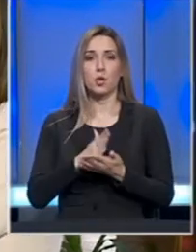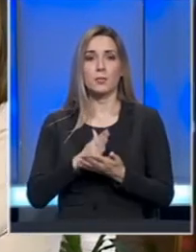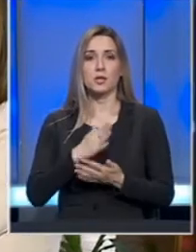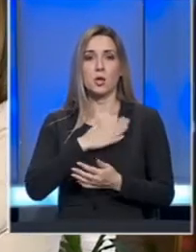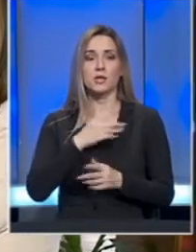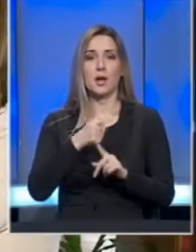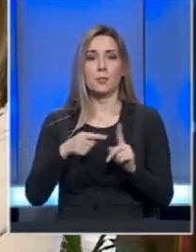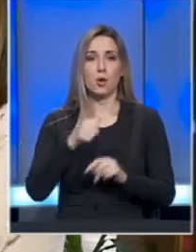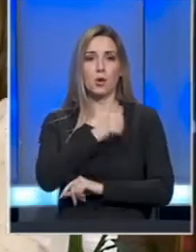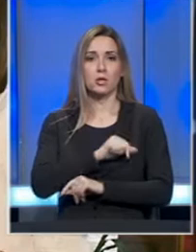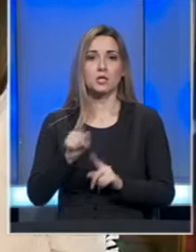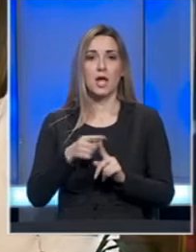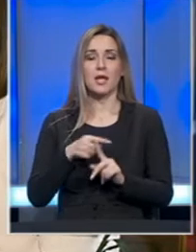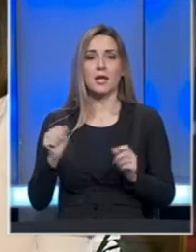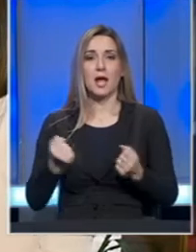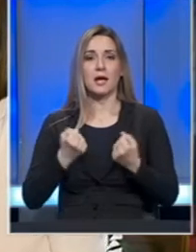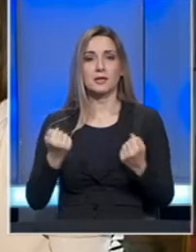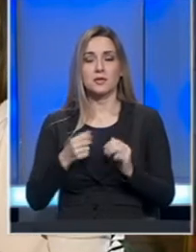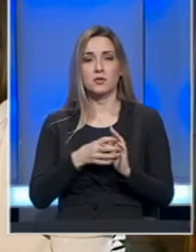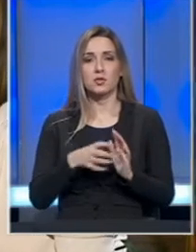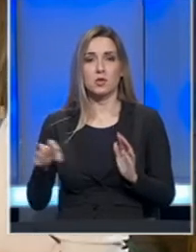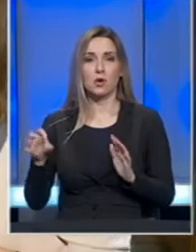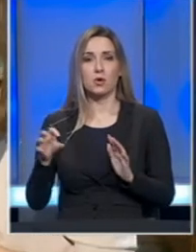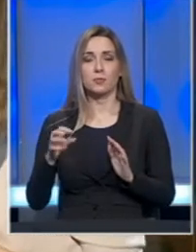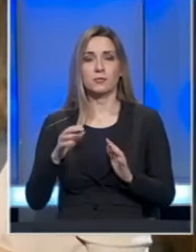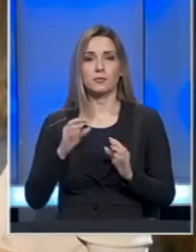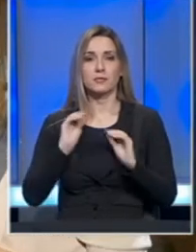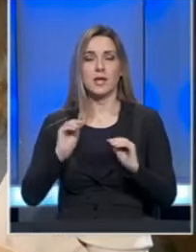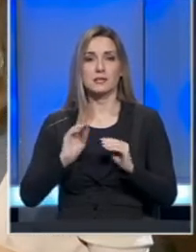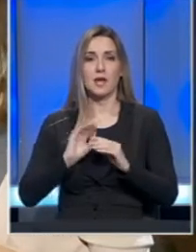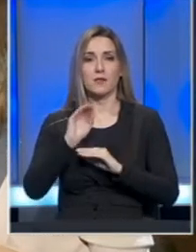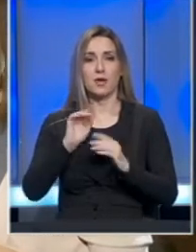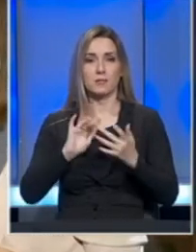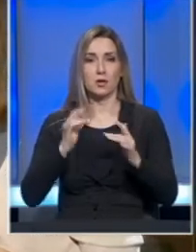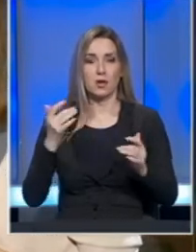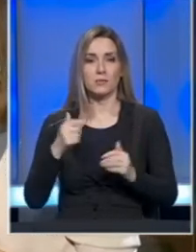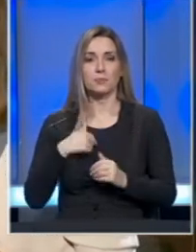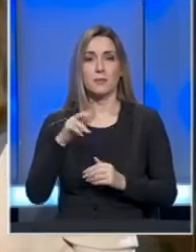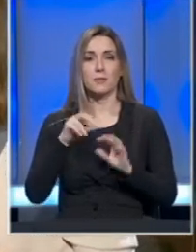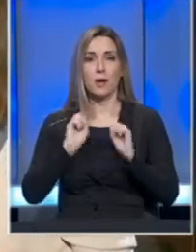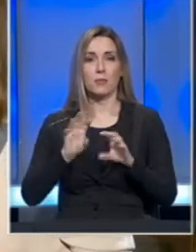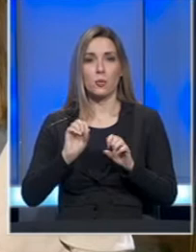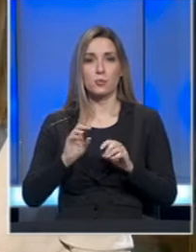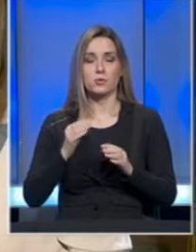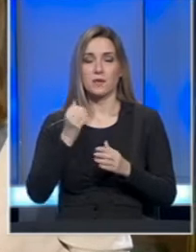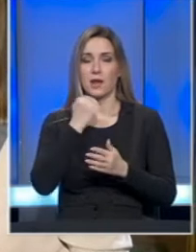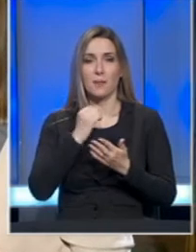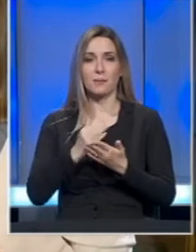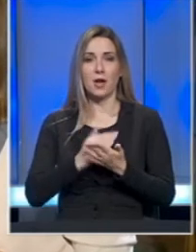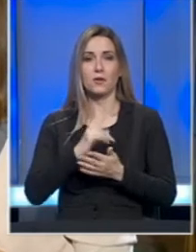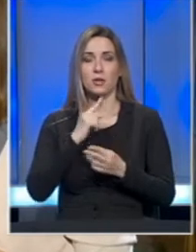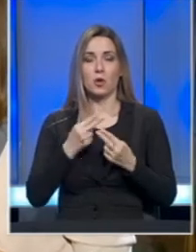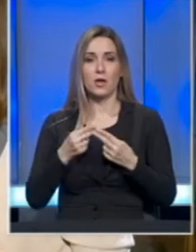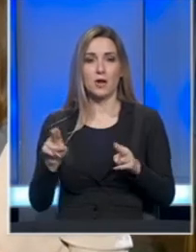sa polugodišta ili evo aktivnost tokom nastavne daljine? Mi imamo precizno uputstvo, prvenstveno se oslanjamo na pravilnik koji je